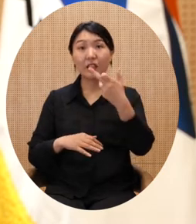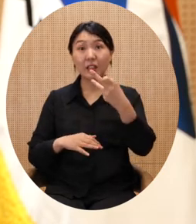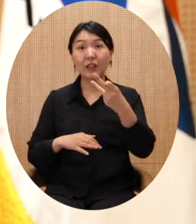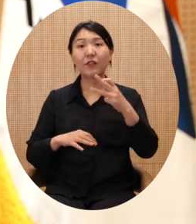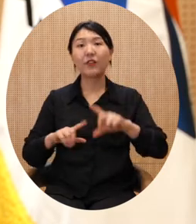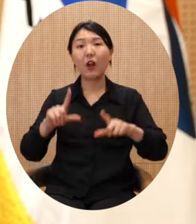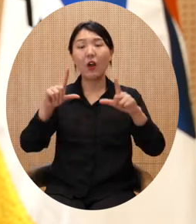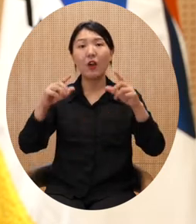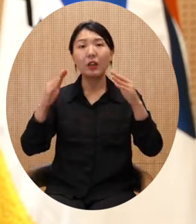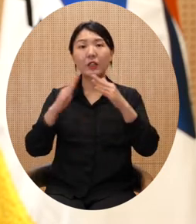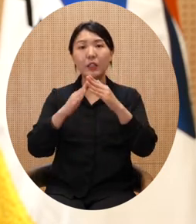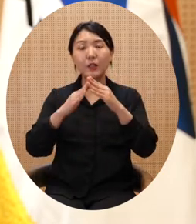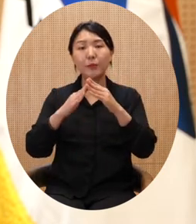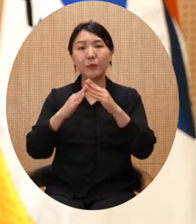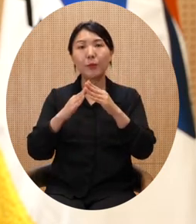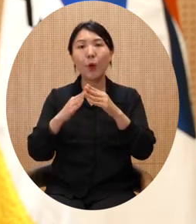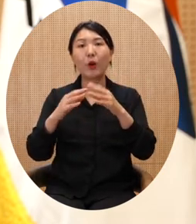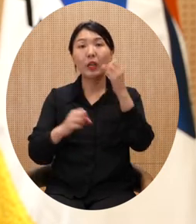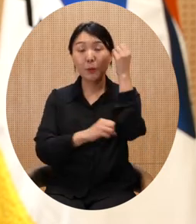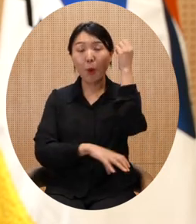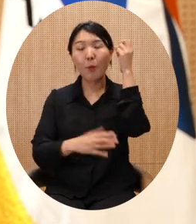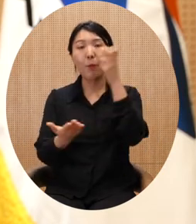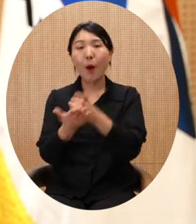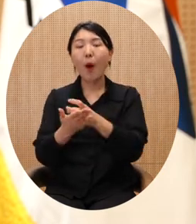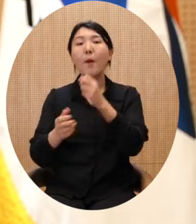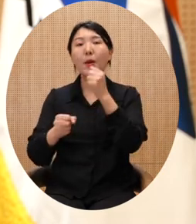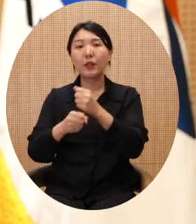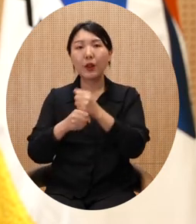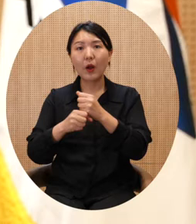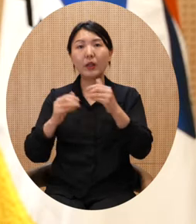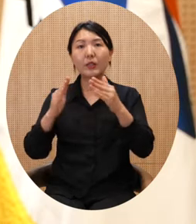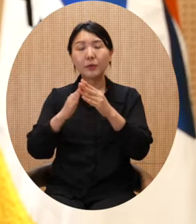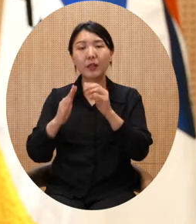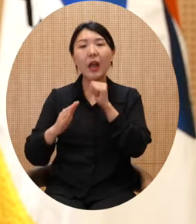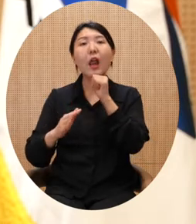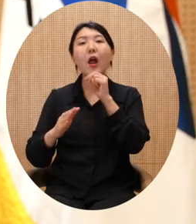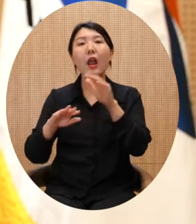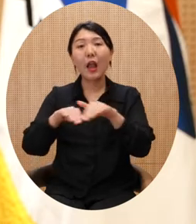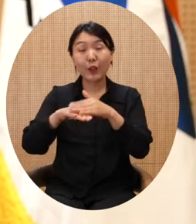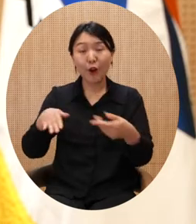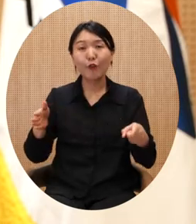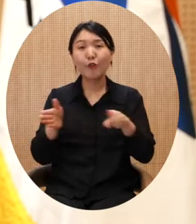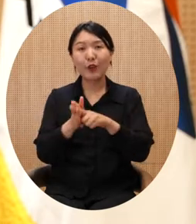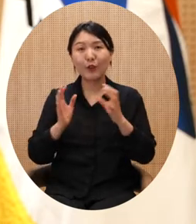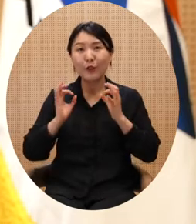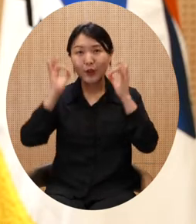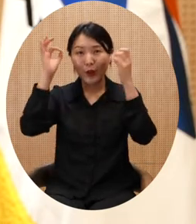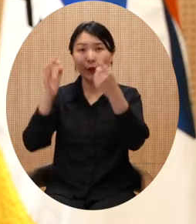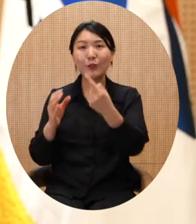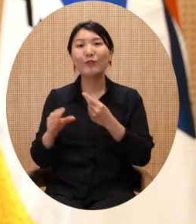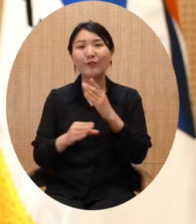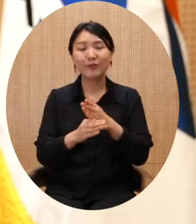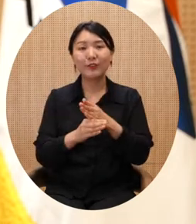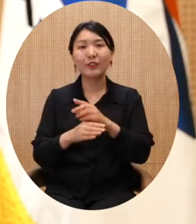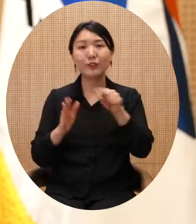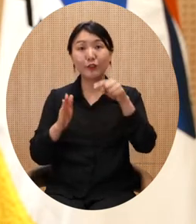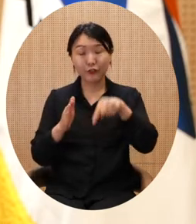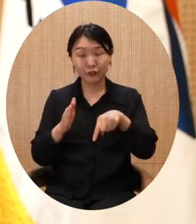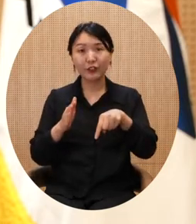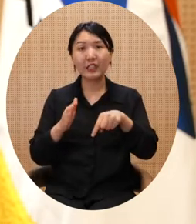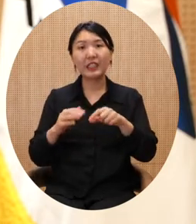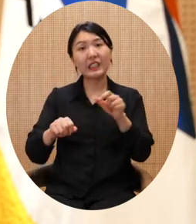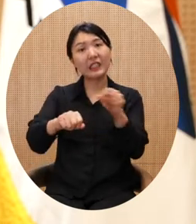2013년 주거복지기본조례 제정을 시작으로 주거빈곤 문제를 해결하기 위해 노력해왔고 그